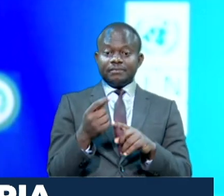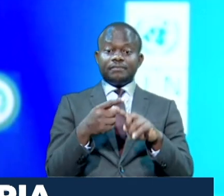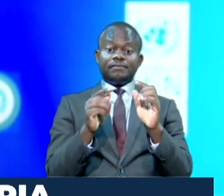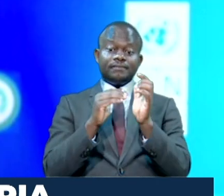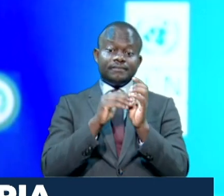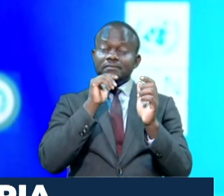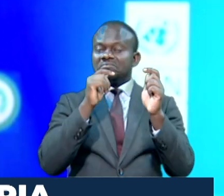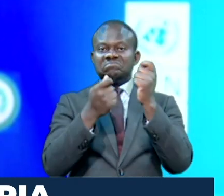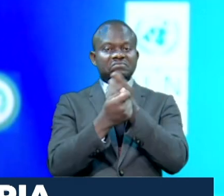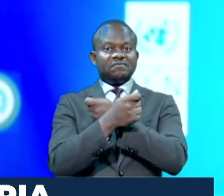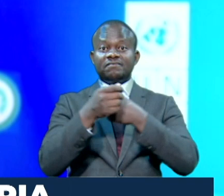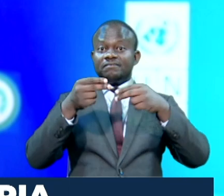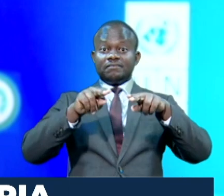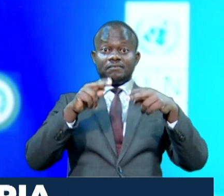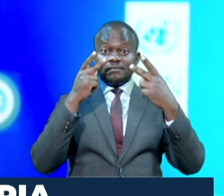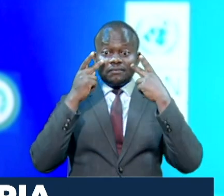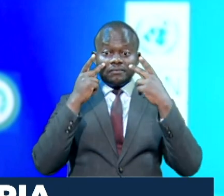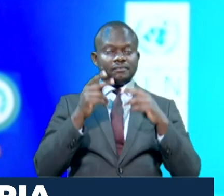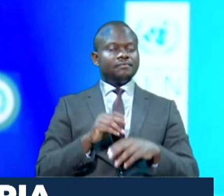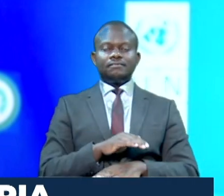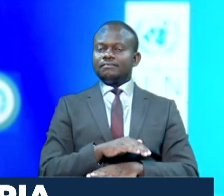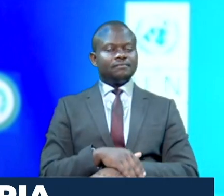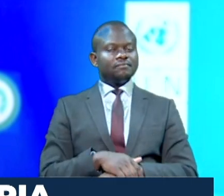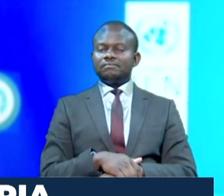nta mpinduka zidasanzwe tubona.